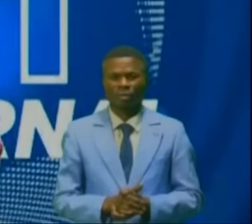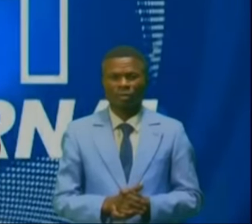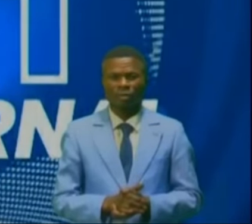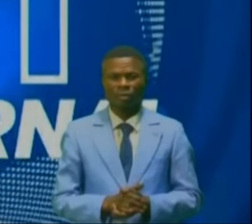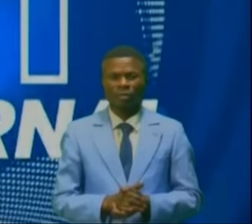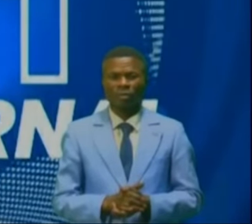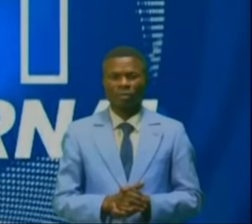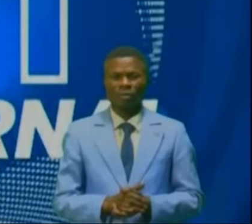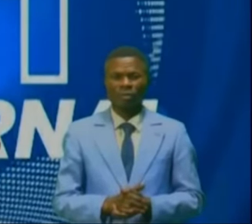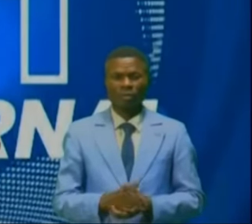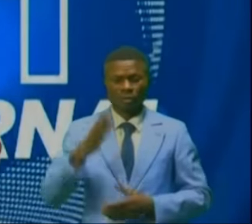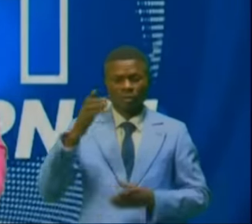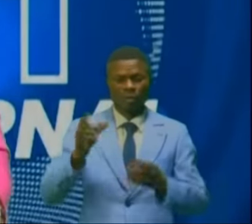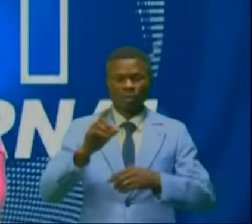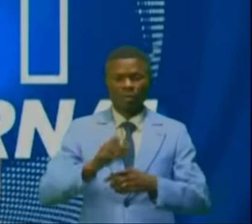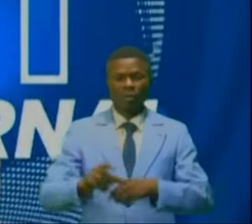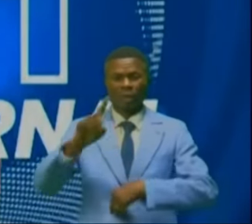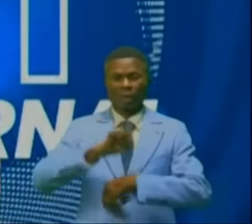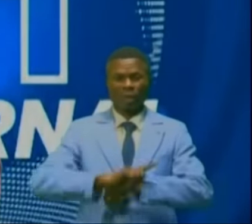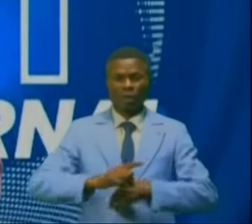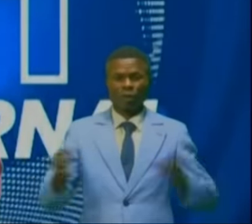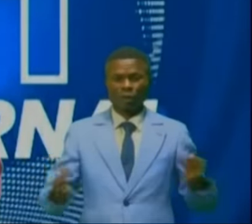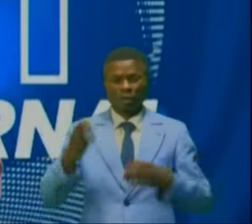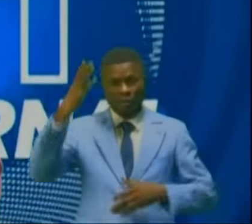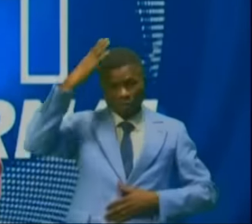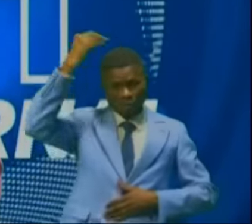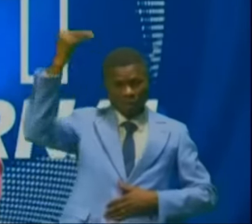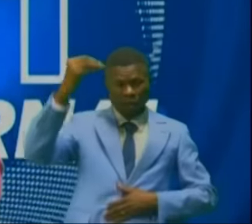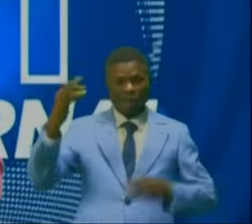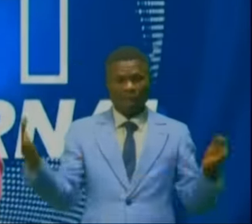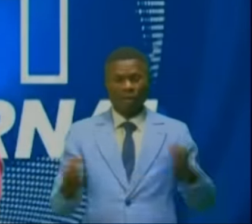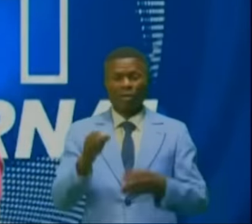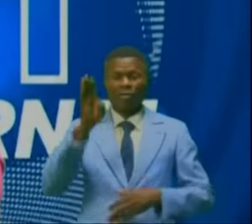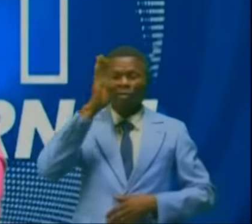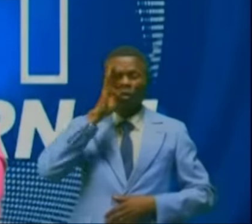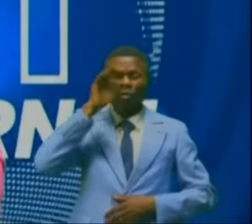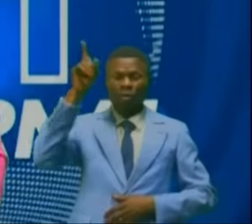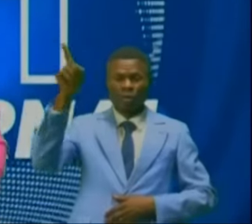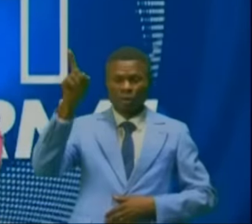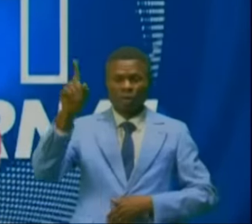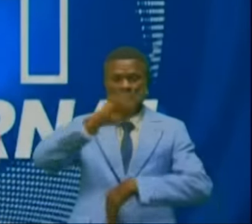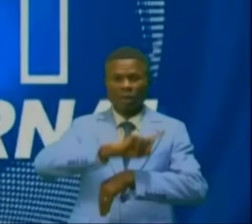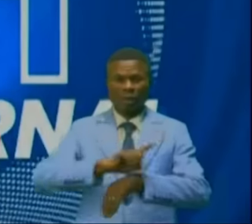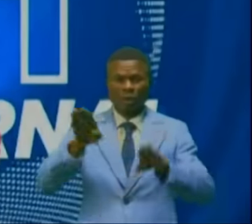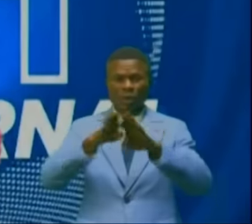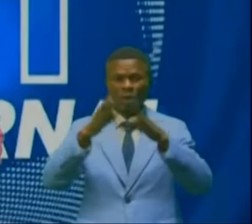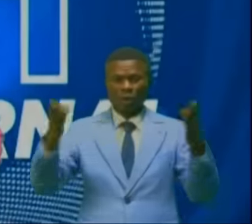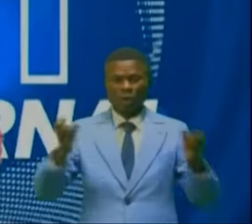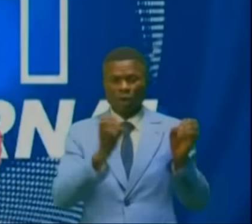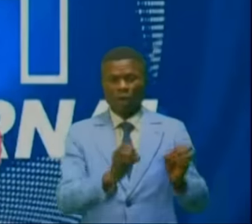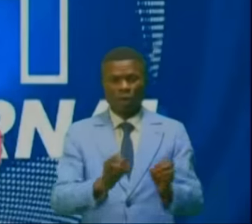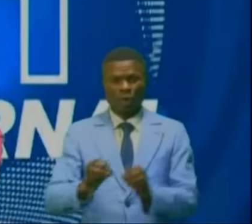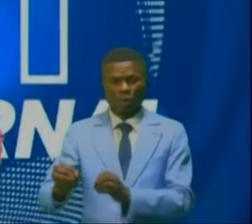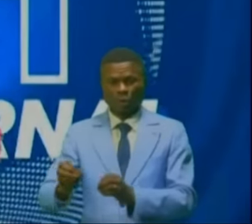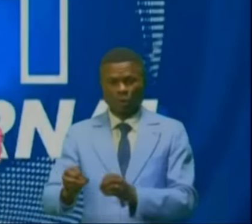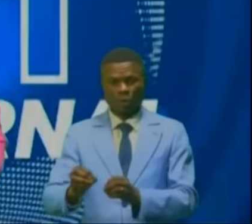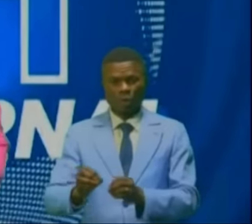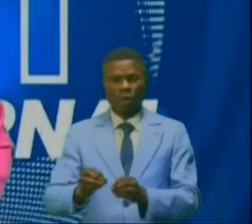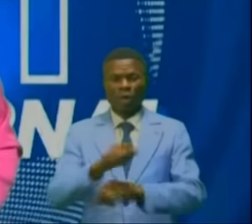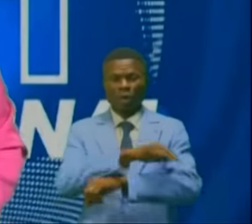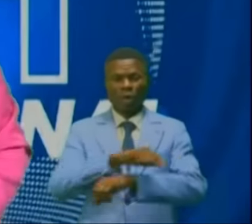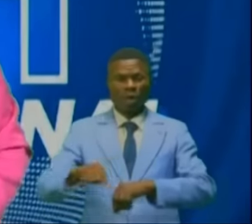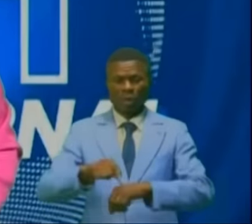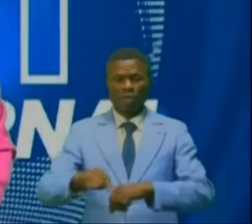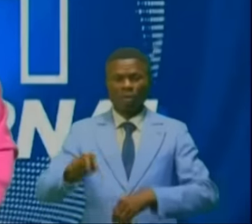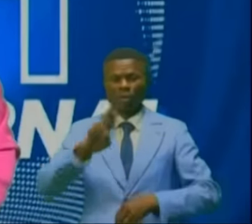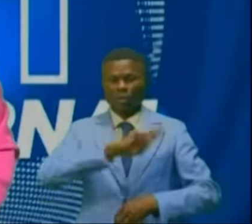La Pentecôte et le lundi de Pentecôte est célébré en Belgique. À cette occasion, une journée porte ouverte a été organisée au consulat général de la